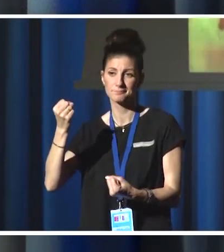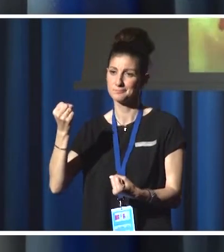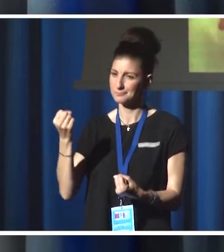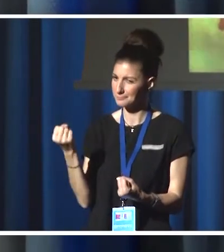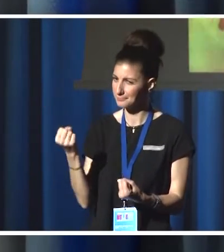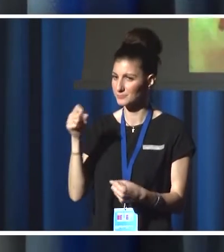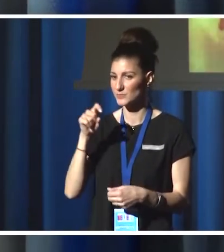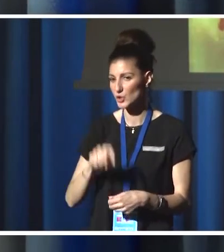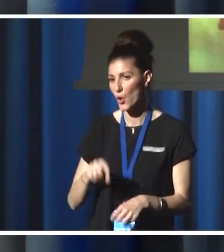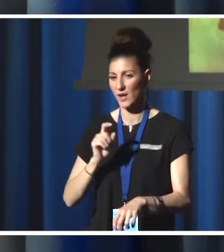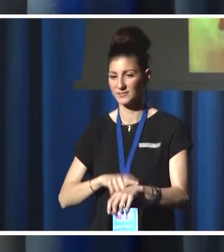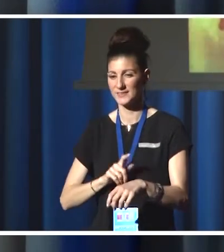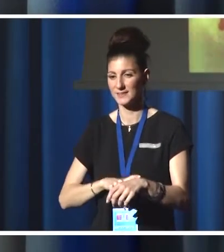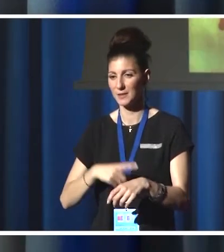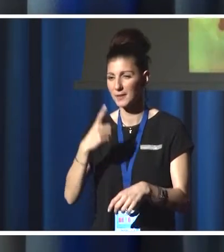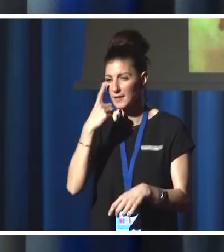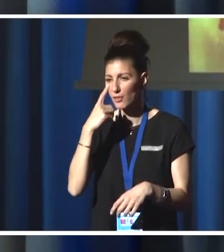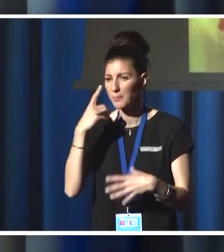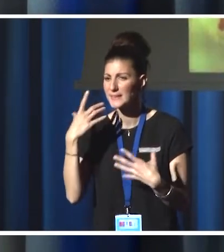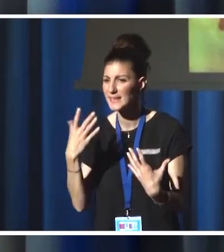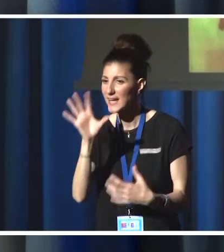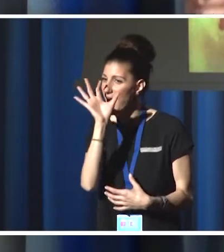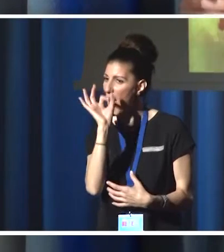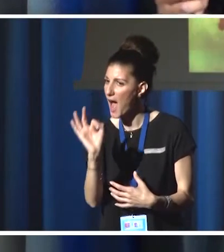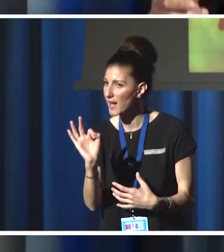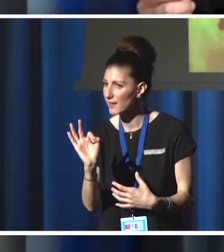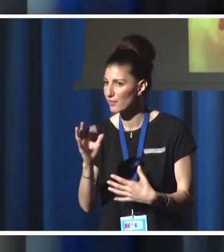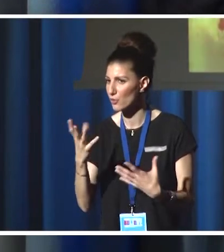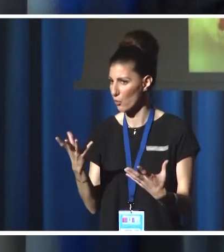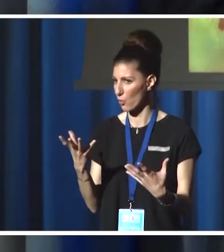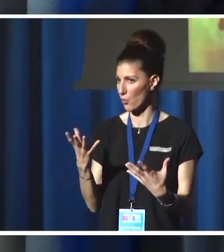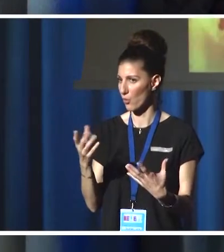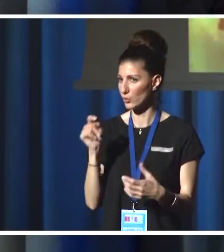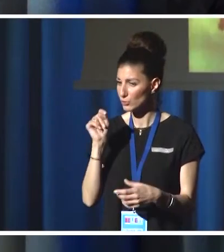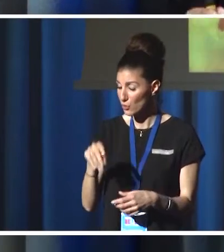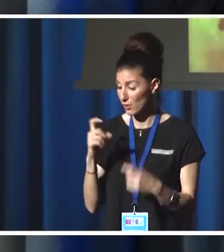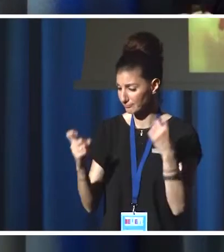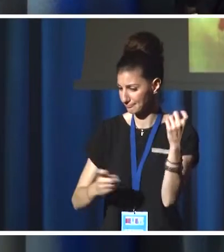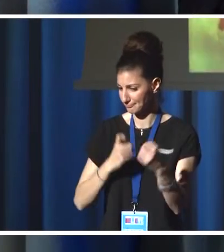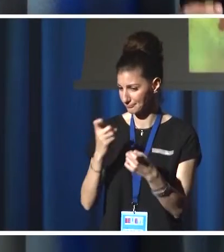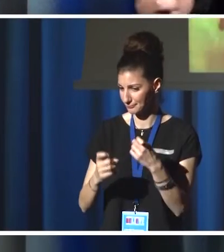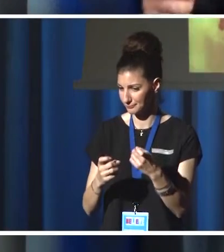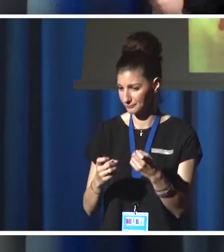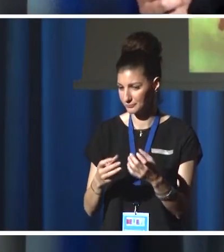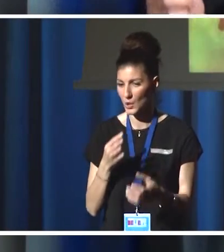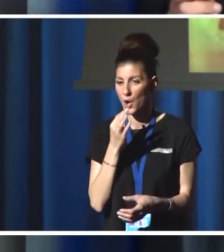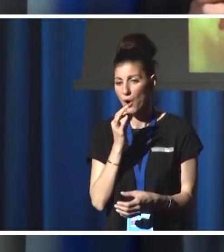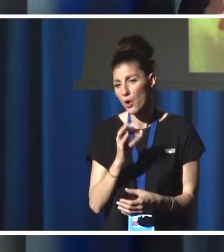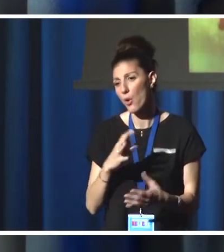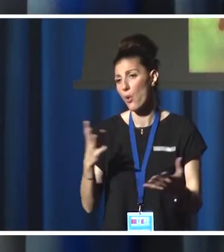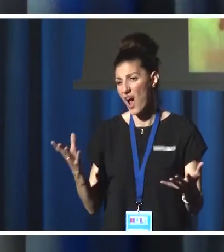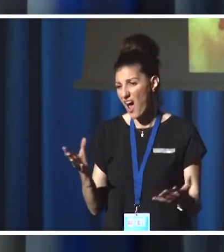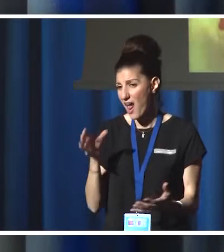το ρεαλιστικό γιατί δεν έχει νόημα να προσπαθούμε για κάτι όταν αυτό δεν είναι ρεαλιστικό να